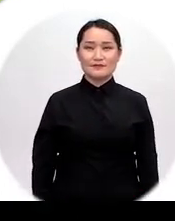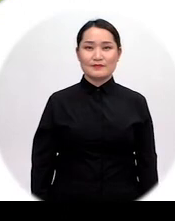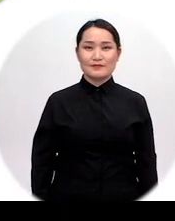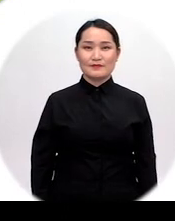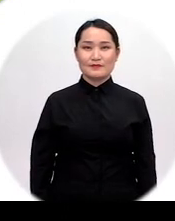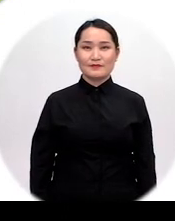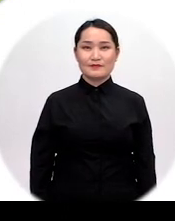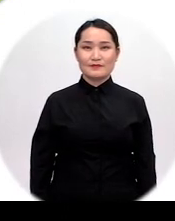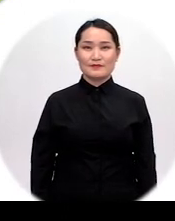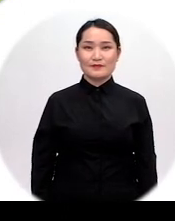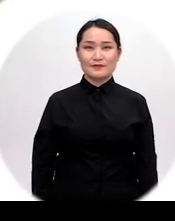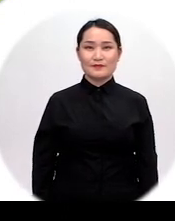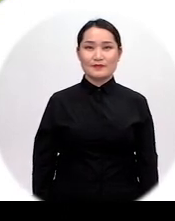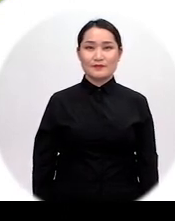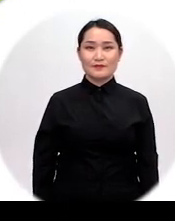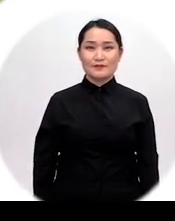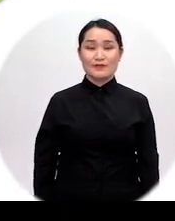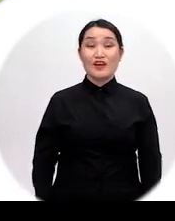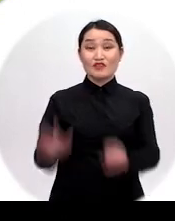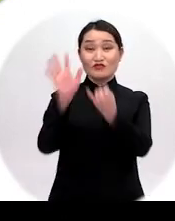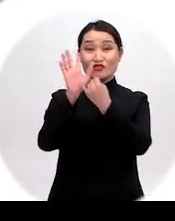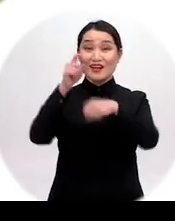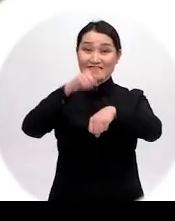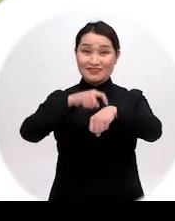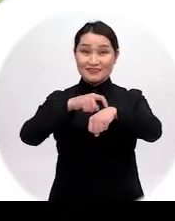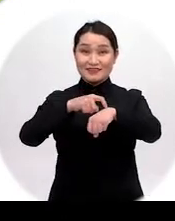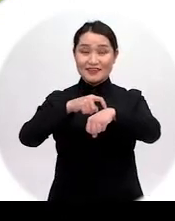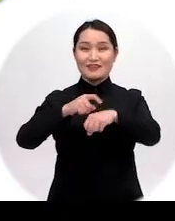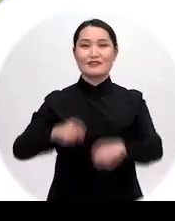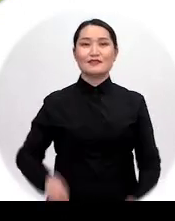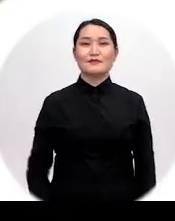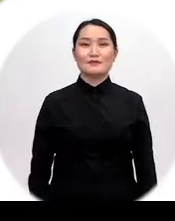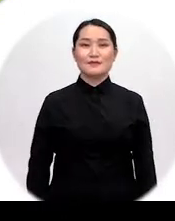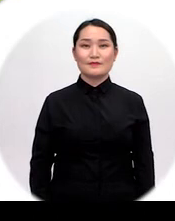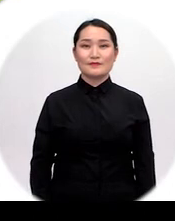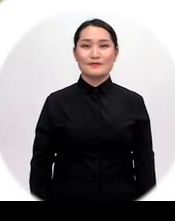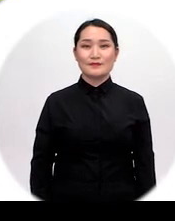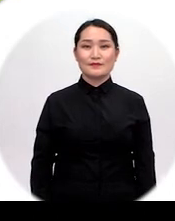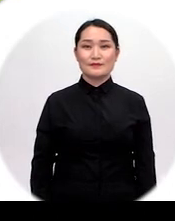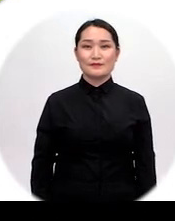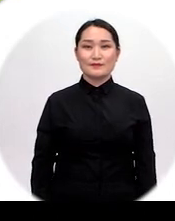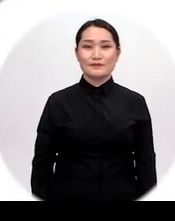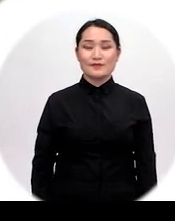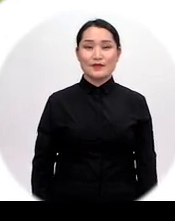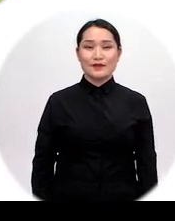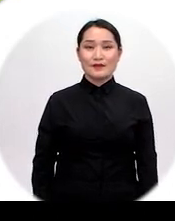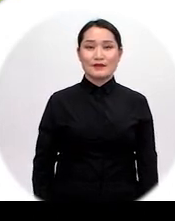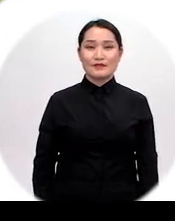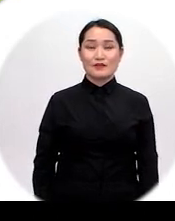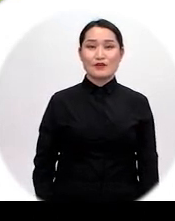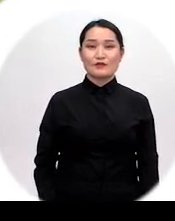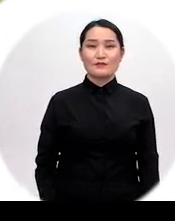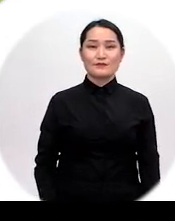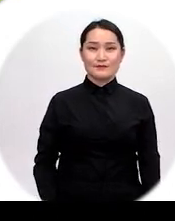За дараагийнх нь мөн 6 цагийг заасан байна. Үүнийг аналог цаг дээрээ яаж дүрслэх